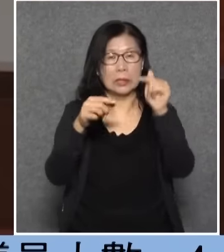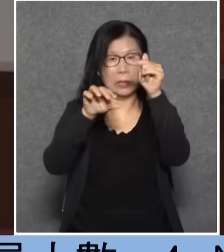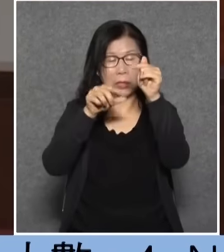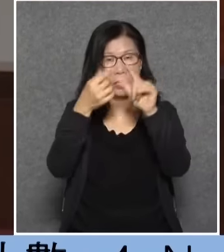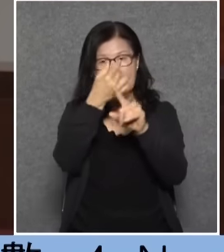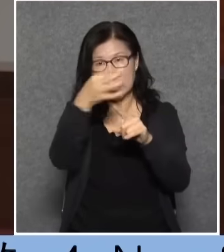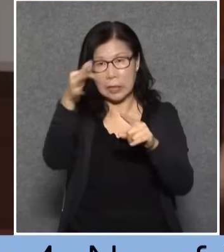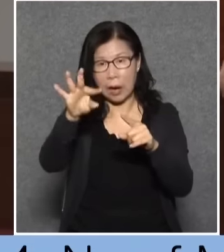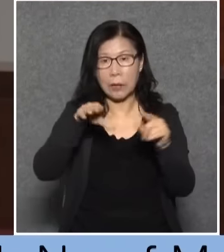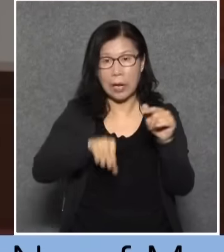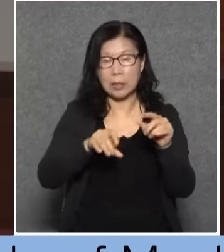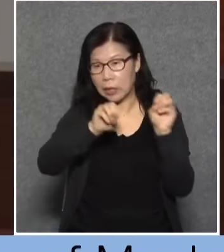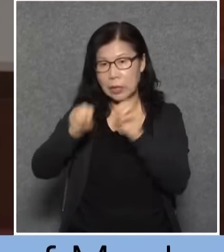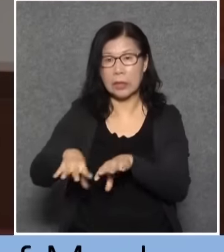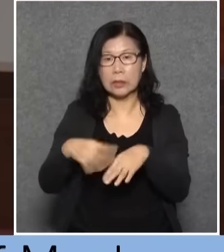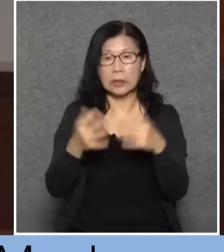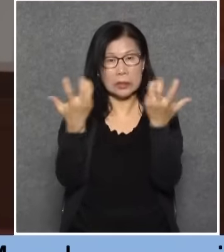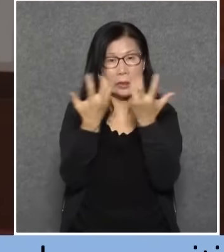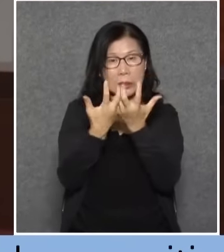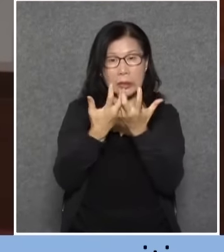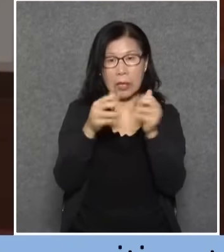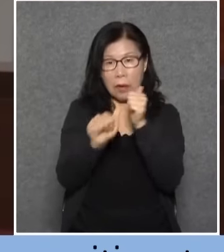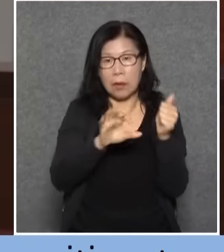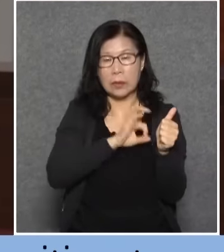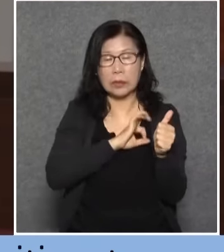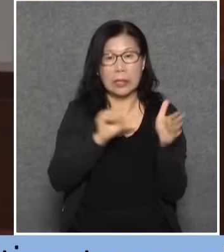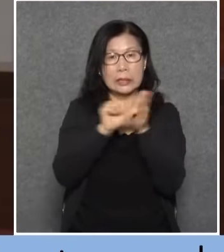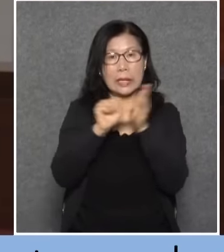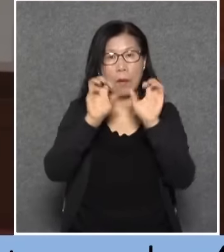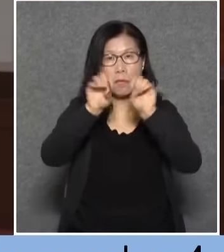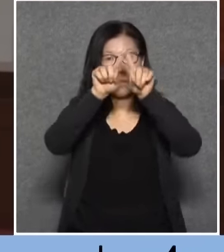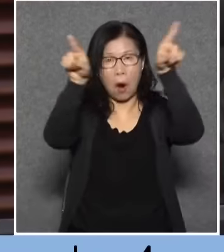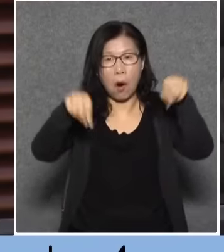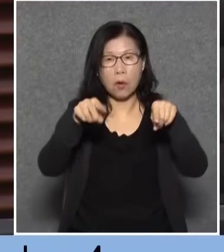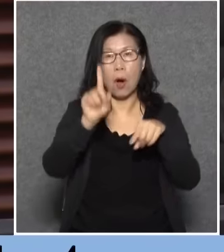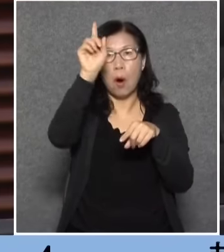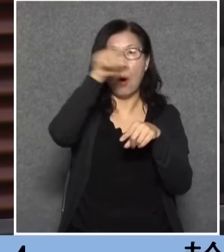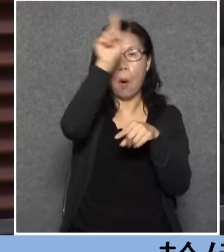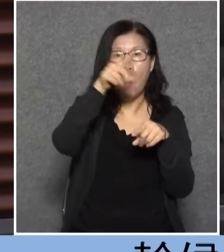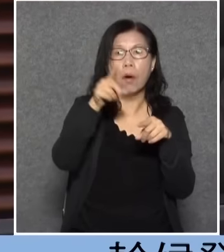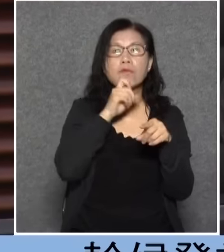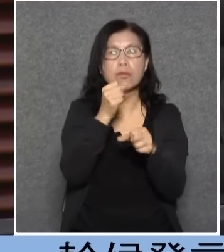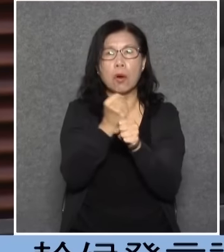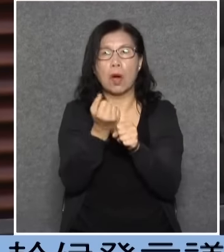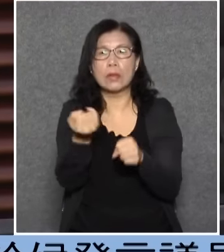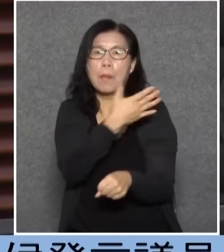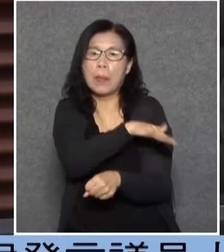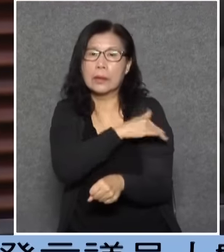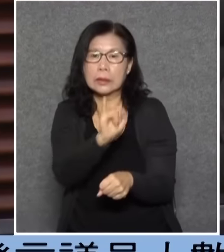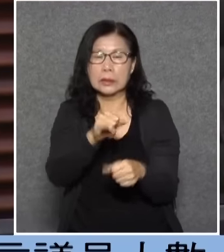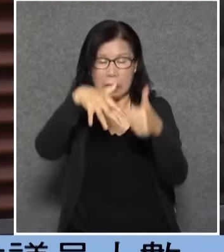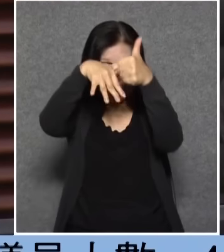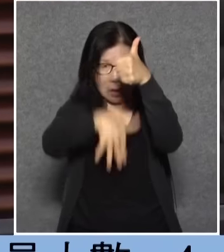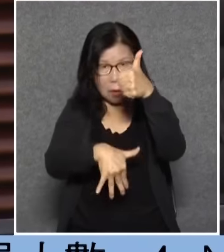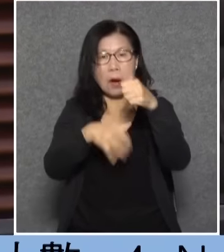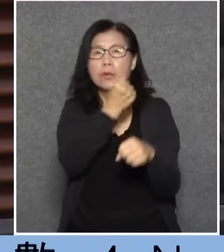海。帳目委員會特別出了一份報告講空管系統的話，你換忽職守，你的屬下換忽